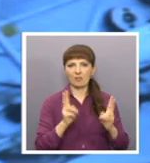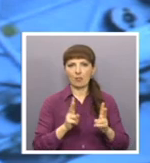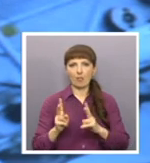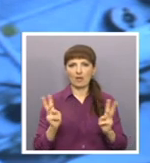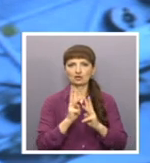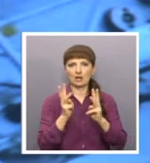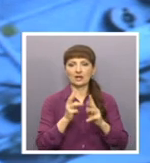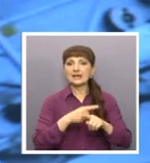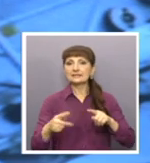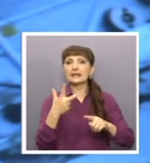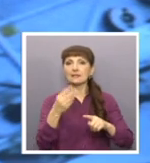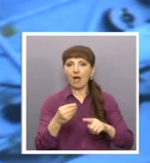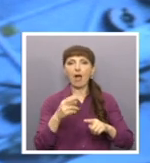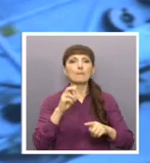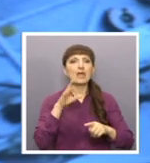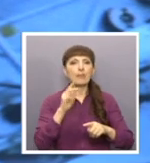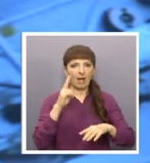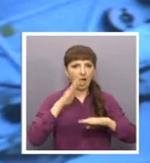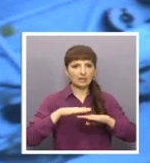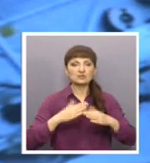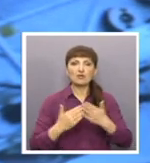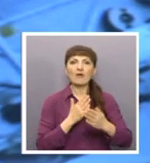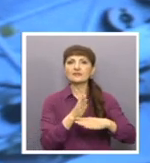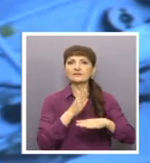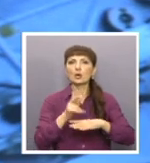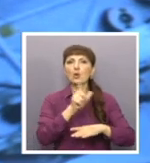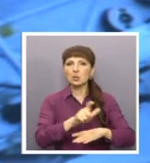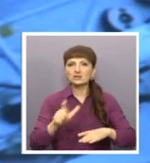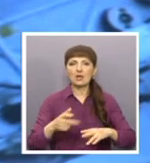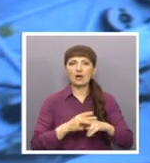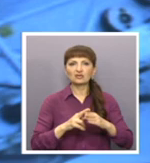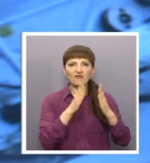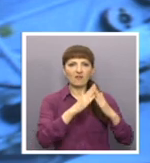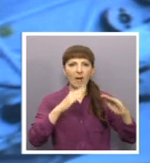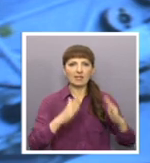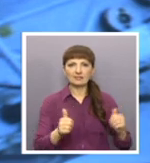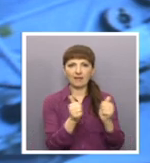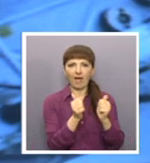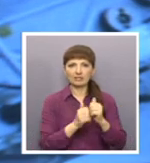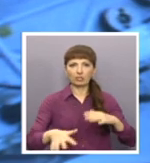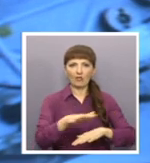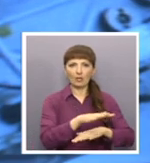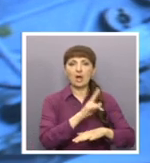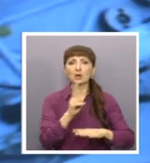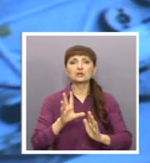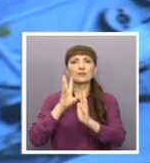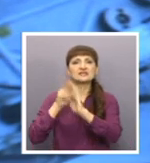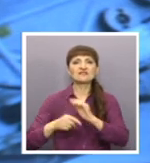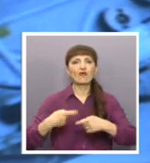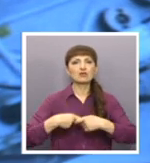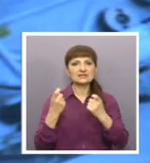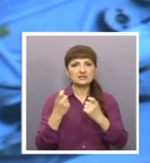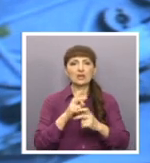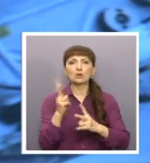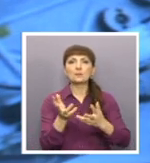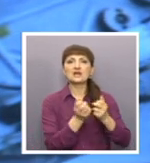Спустя 3 суток Бауржан Байбек снова навестил погорельцев, которые разместились в палатках во дворе. Кто-то поселился в гостинице,